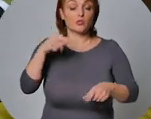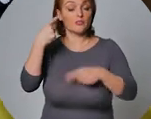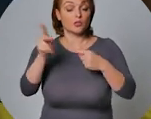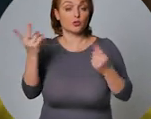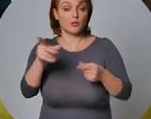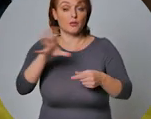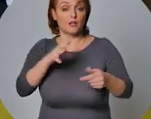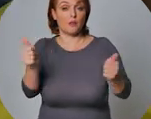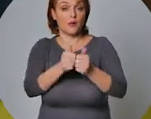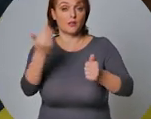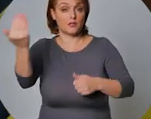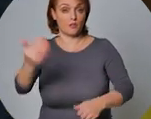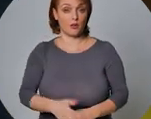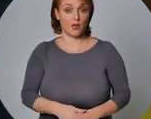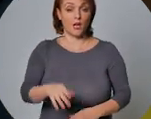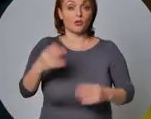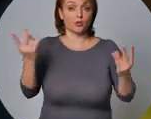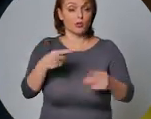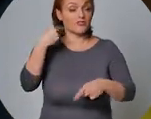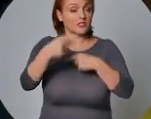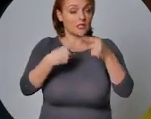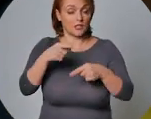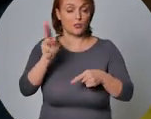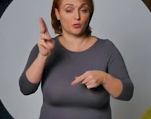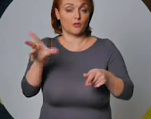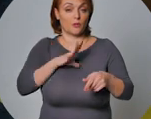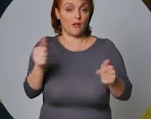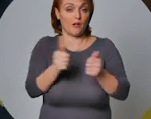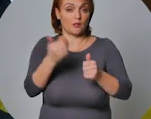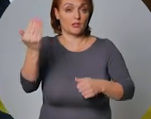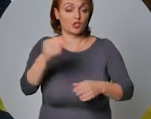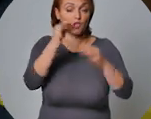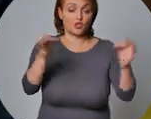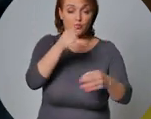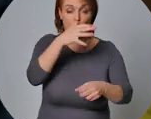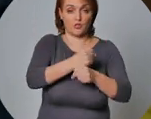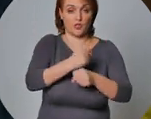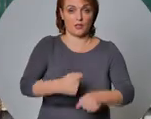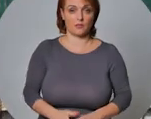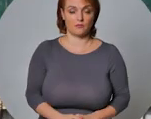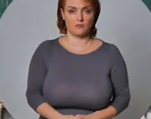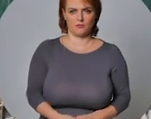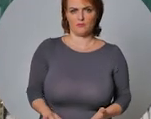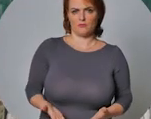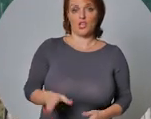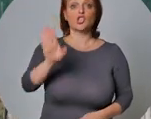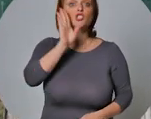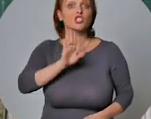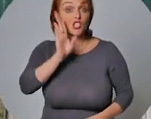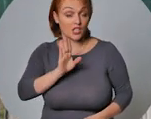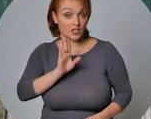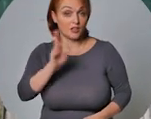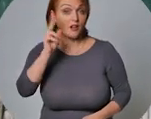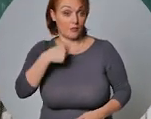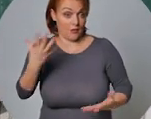tine. Tu trebuie să stai sub supravegherea cuiva. Tu nu poți face nimic. Și doamna care m-a susținut